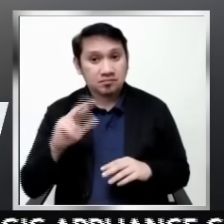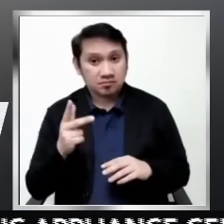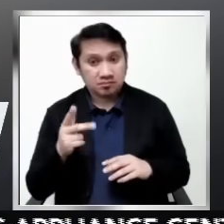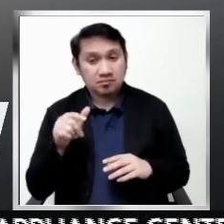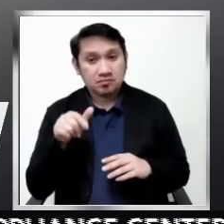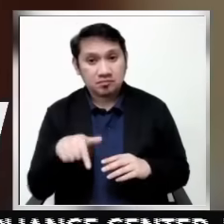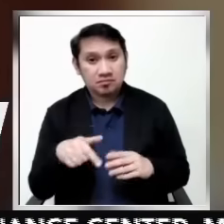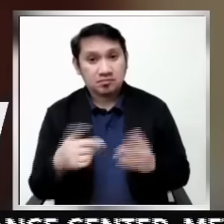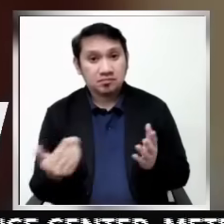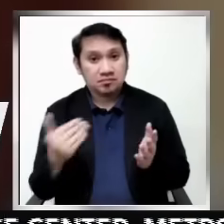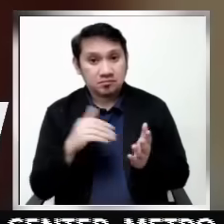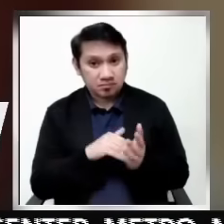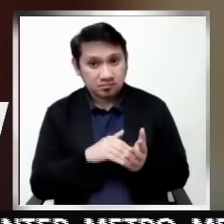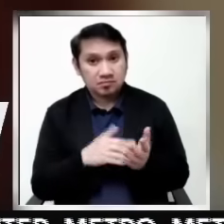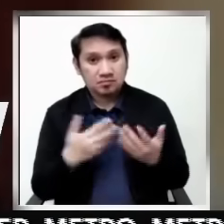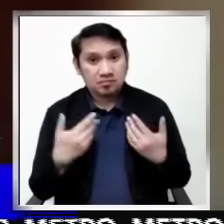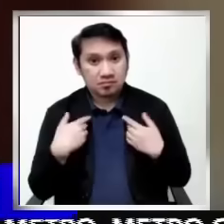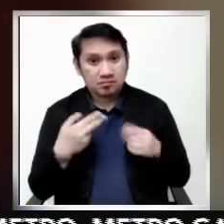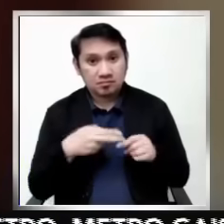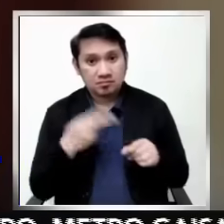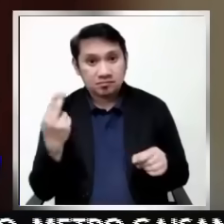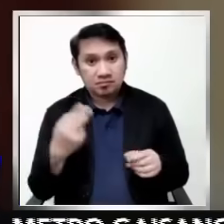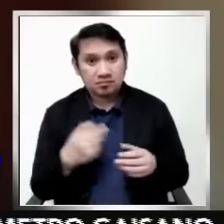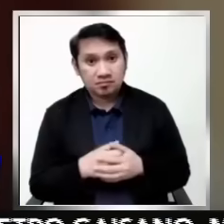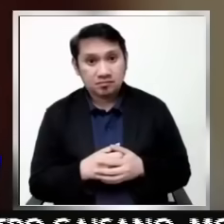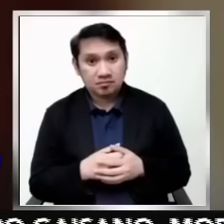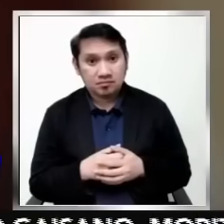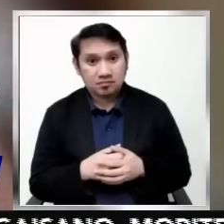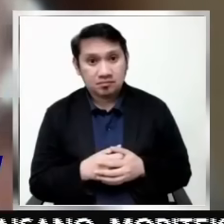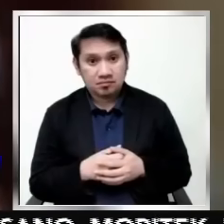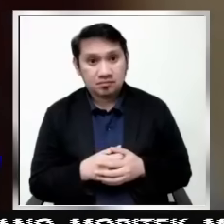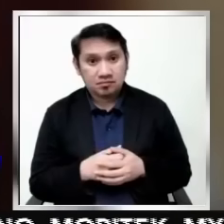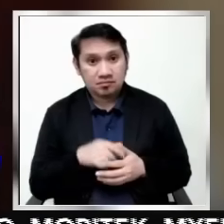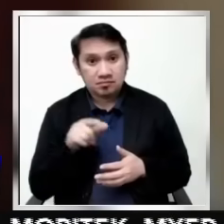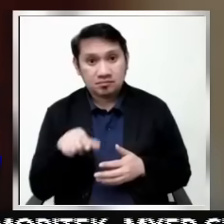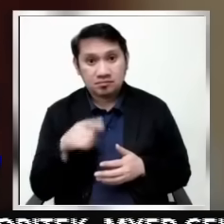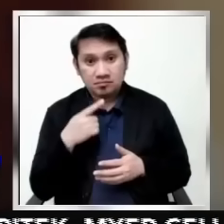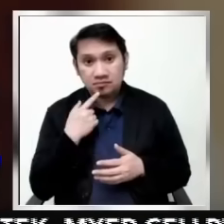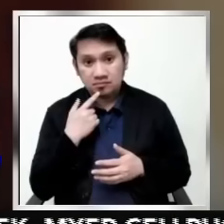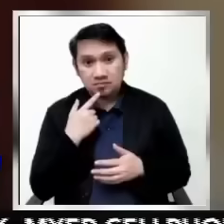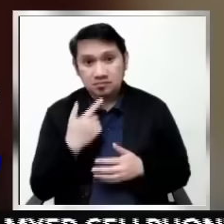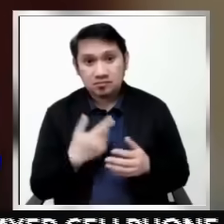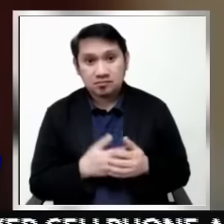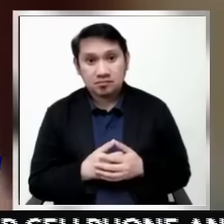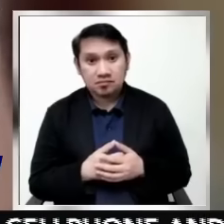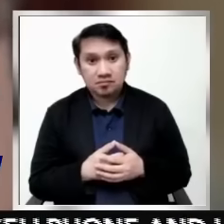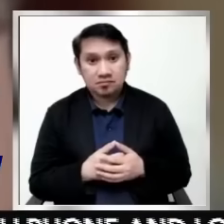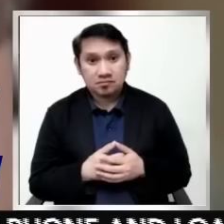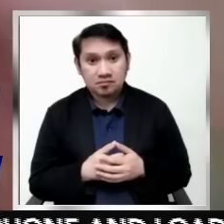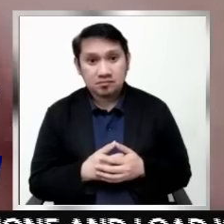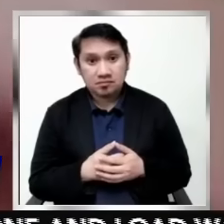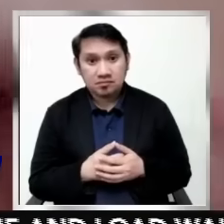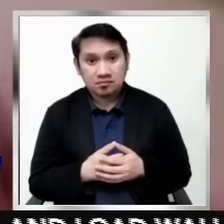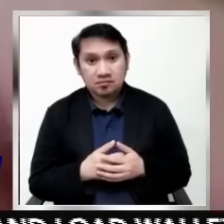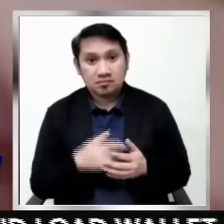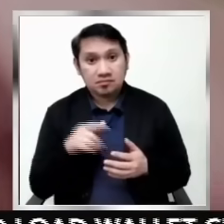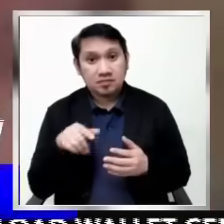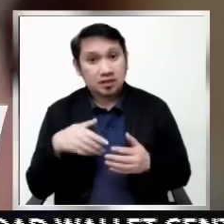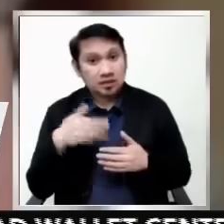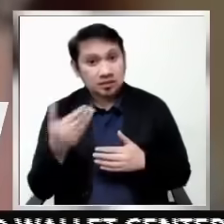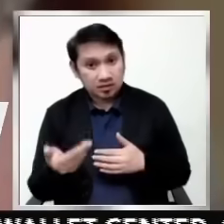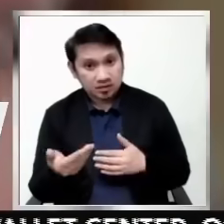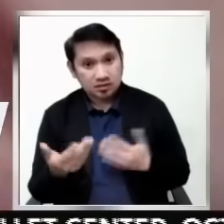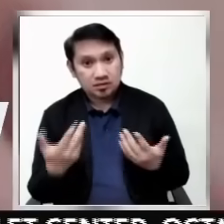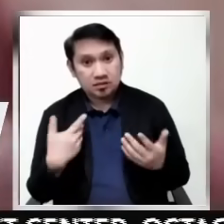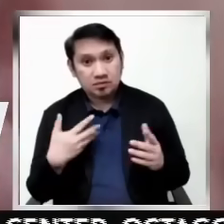pag-atake. Nasa stage 3 na yung atake, ito na yung final stage, yung sinasabi ko triple extortion stages. So phase 3 is yung ang aatakihin na